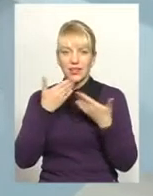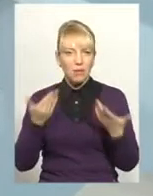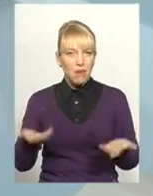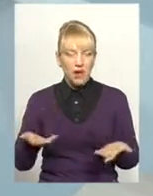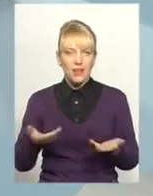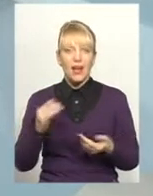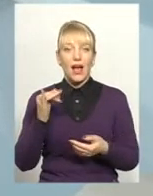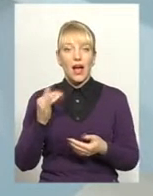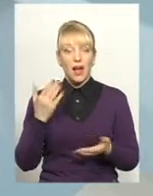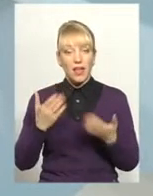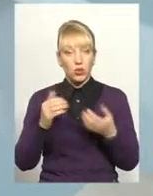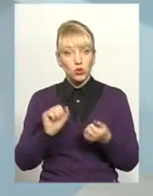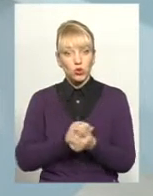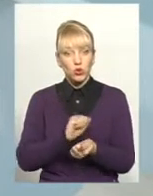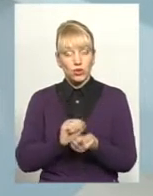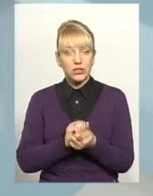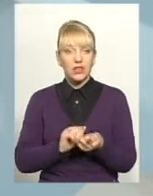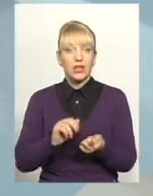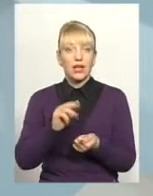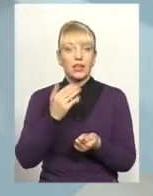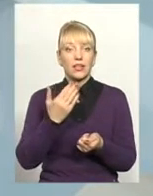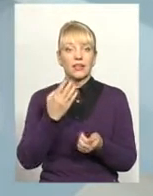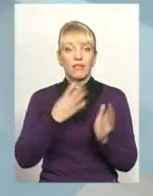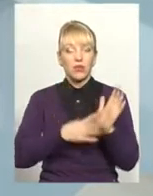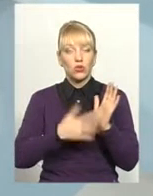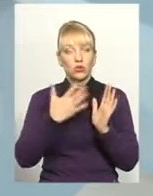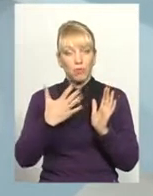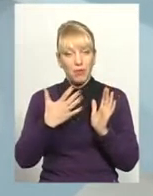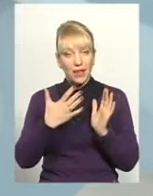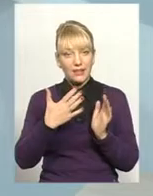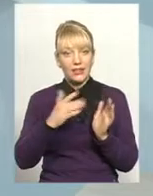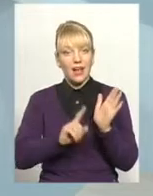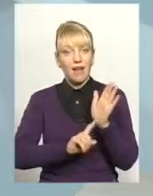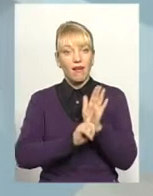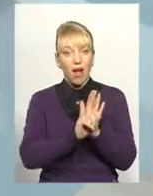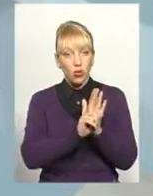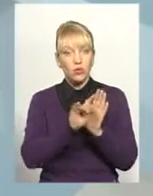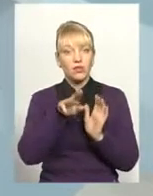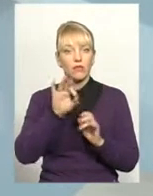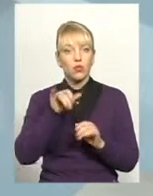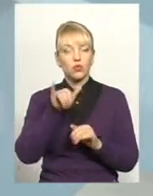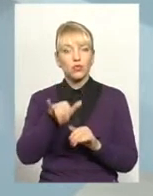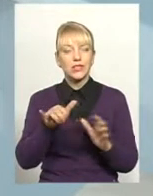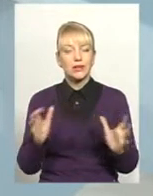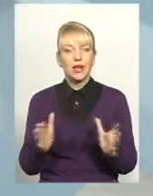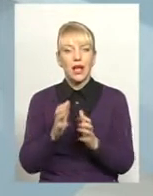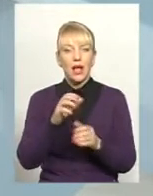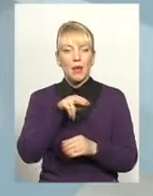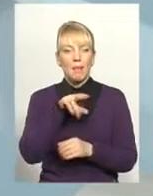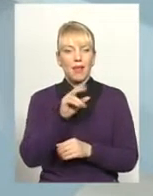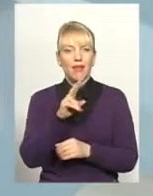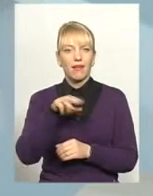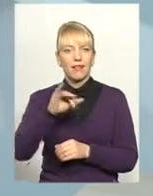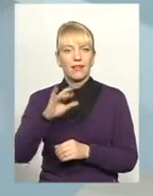жом сушити при температурі не вище 95 градусів, в ньому зберігається пектин. А пектин – це